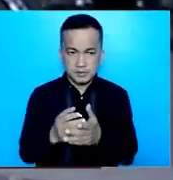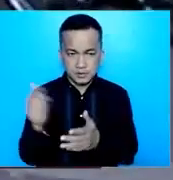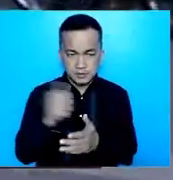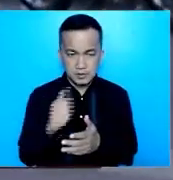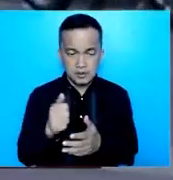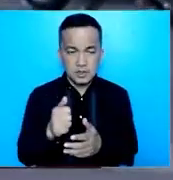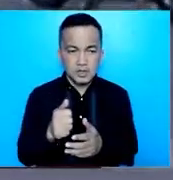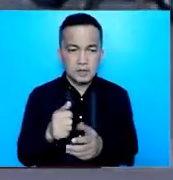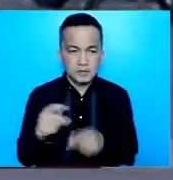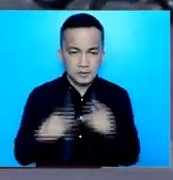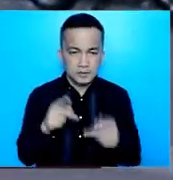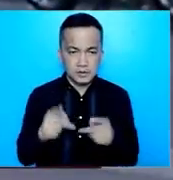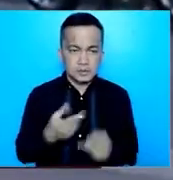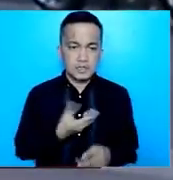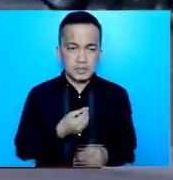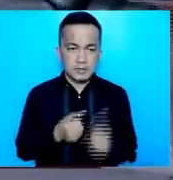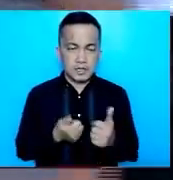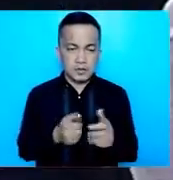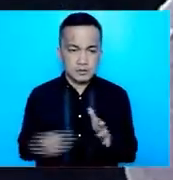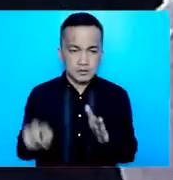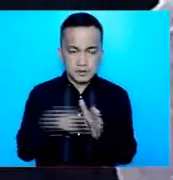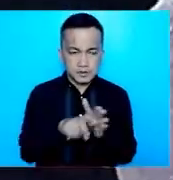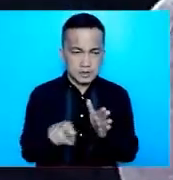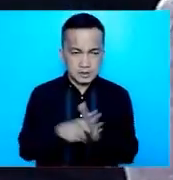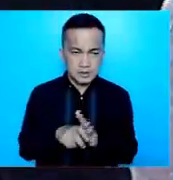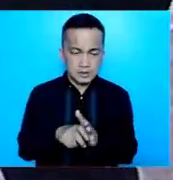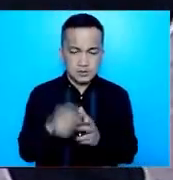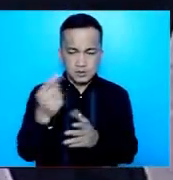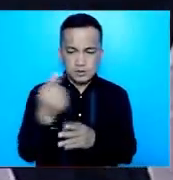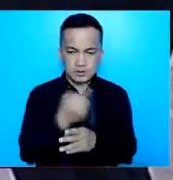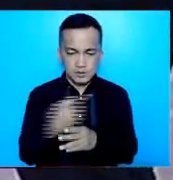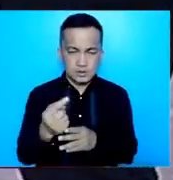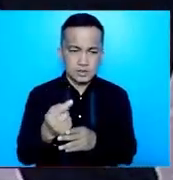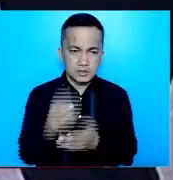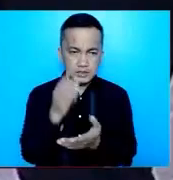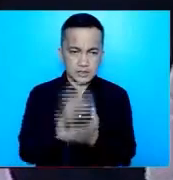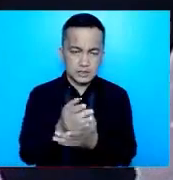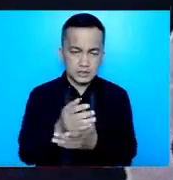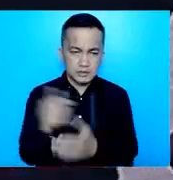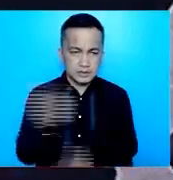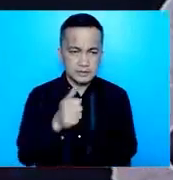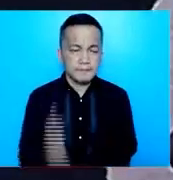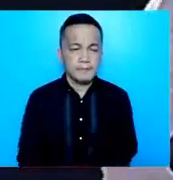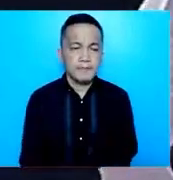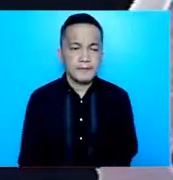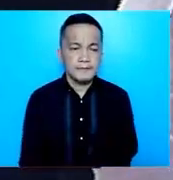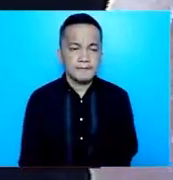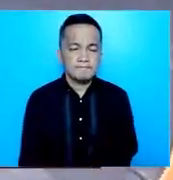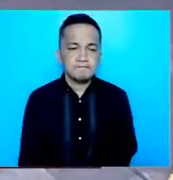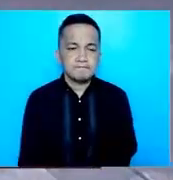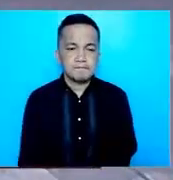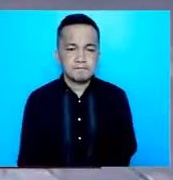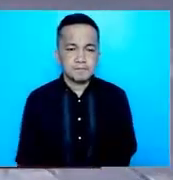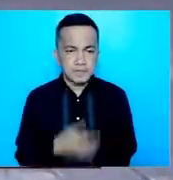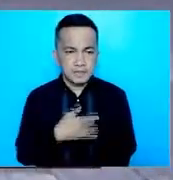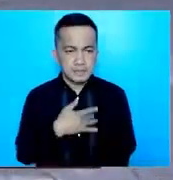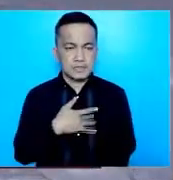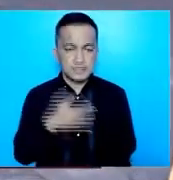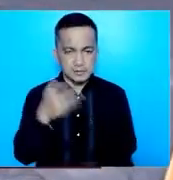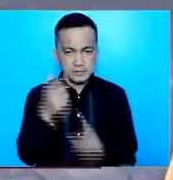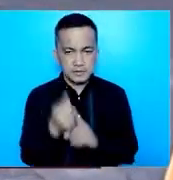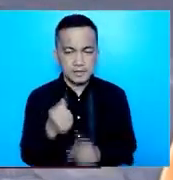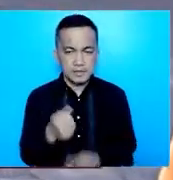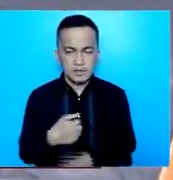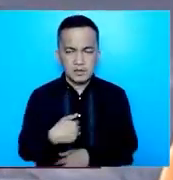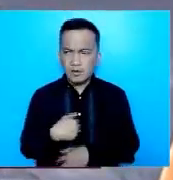sila ulit makakasakay, lalo't 1 linggo ang tigil pasada. Karamdam siya, may impact. Actually, iniisip ko kanina